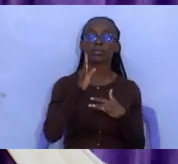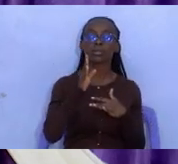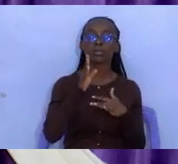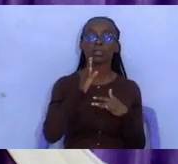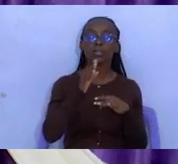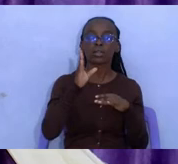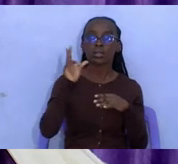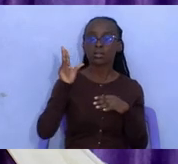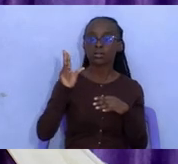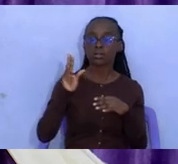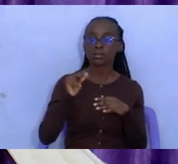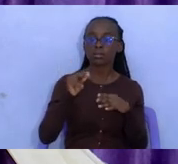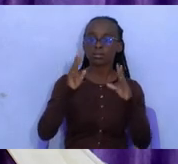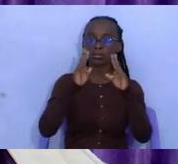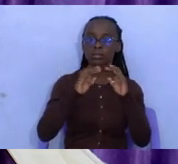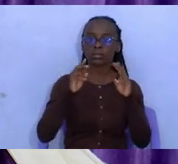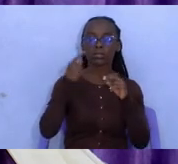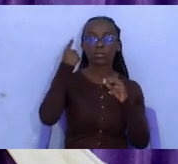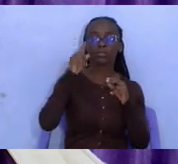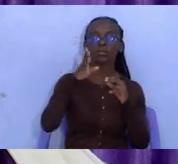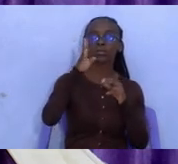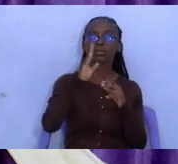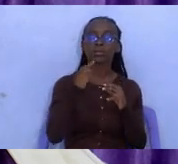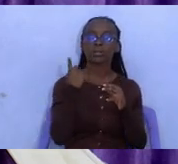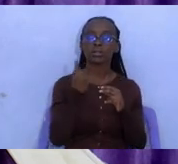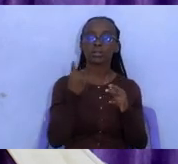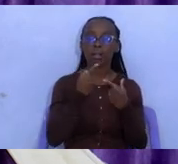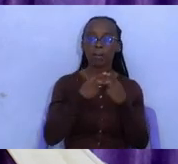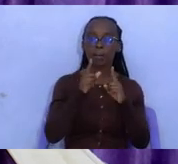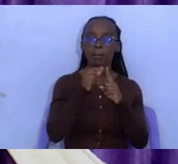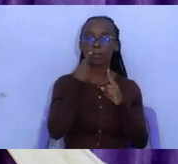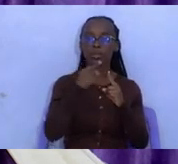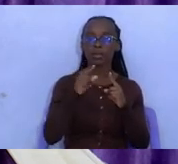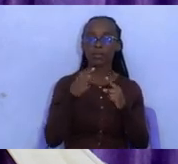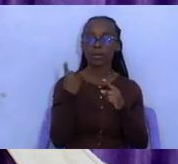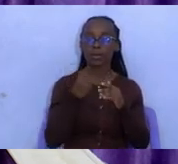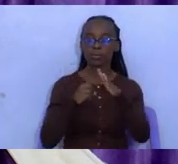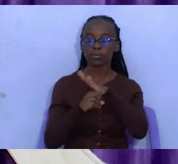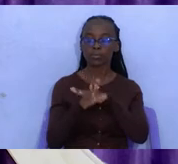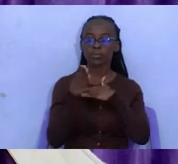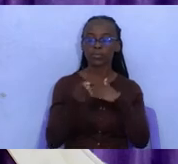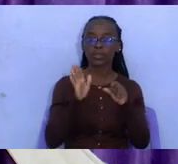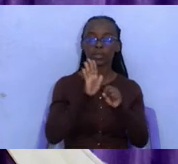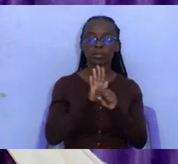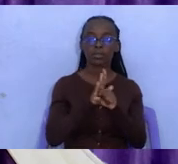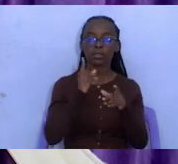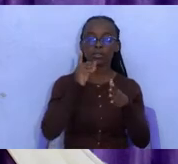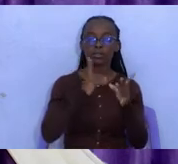Unajua sio kuhusu kumtafuta Mungu tu. Maandiko inasema palipo na mashauri mingi fanya vita.